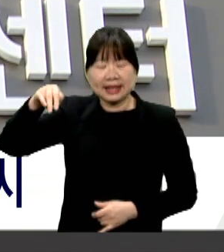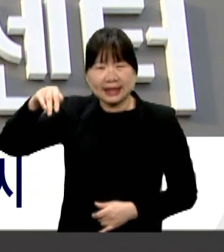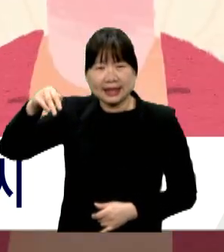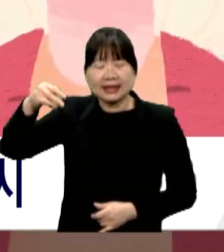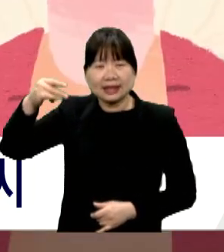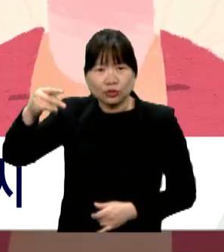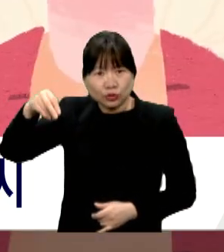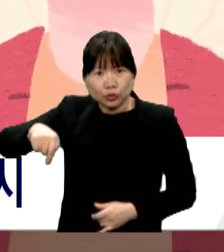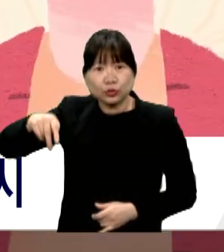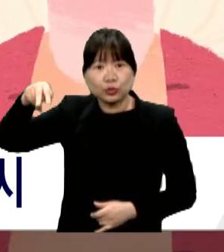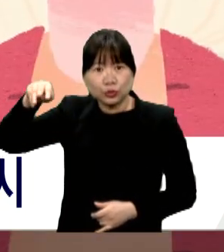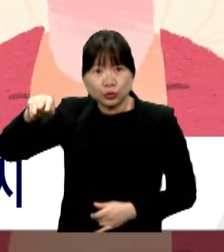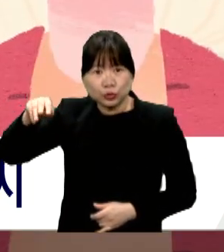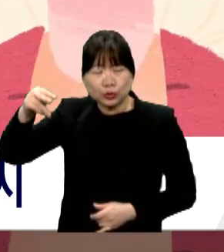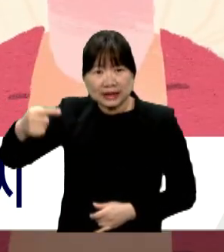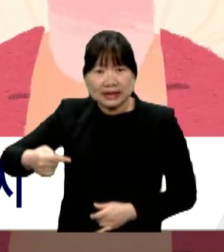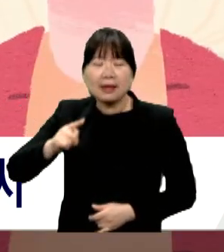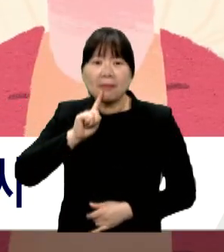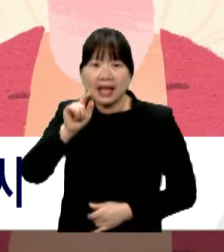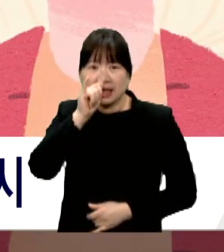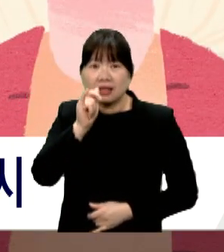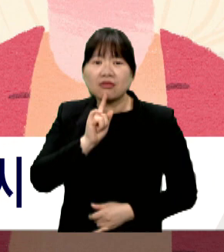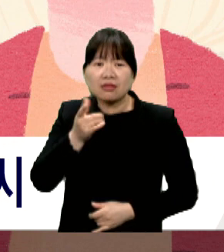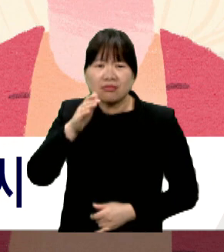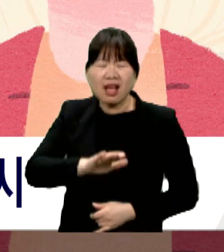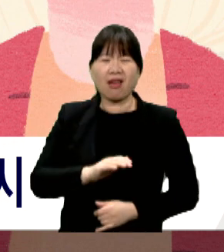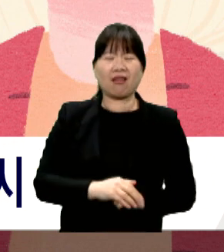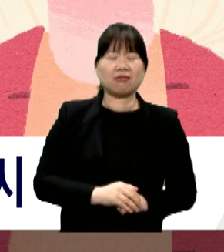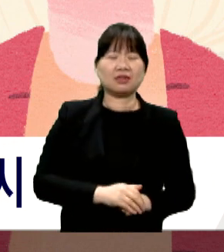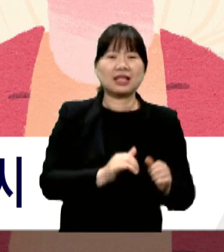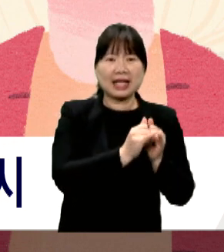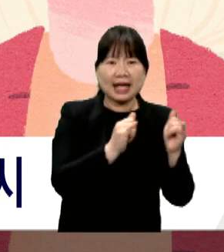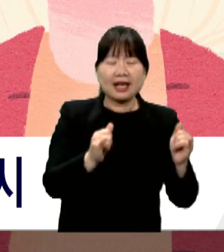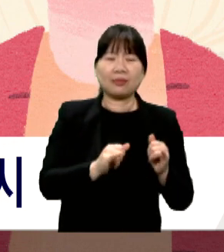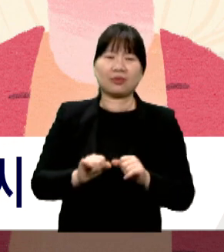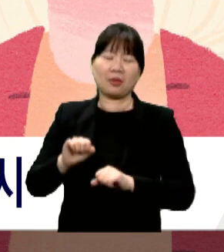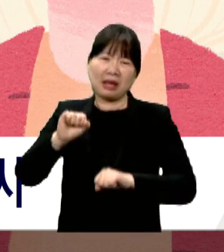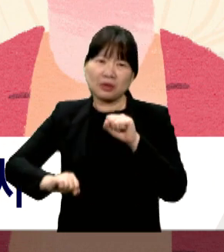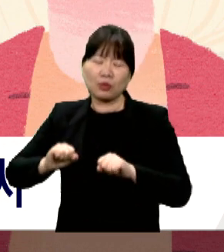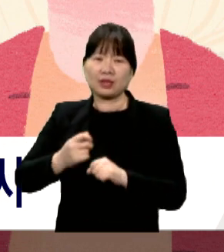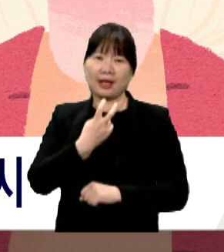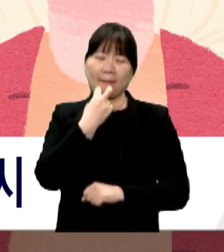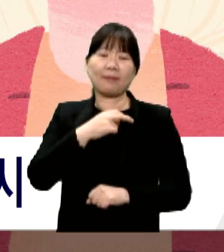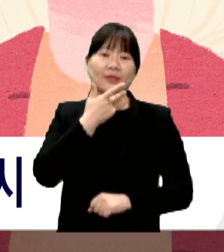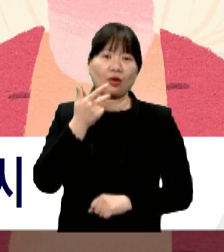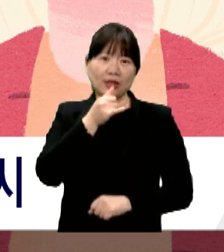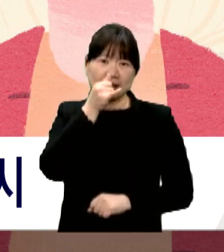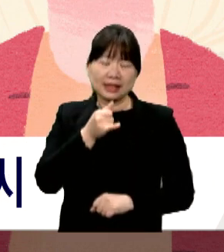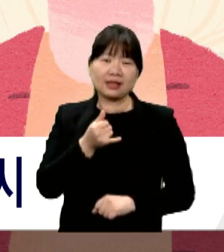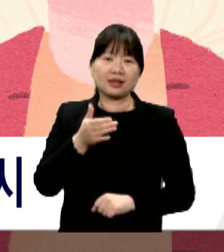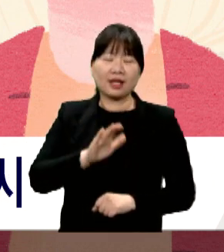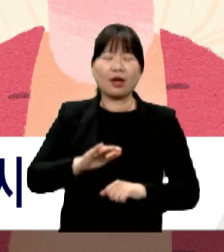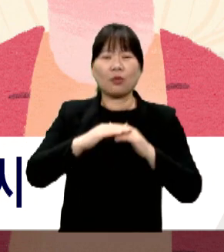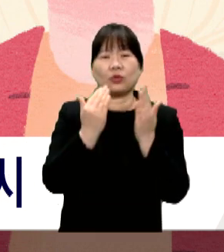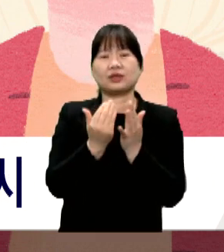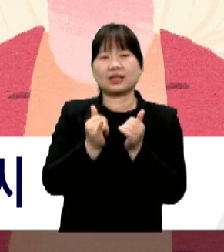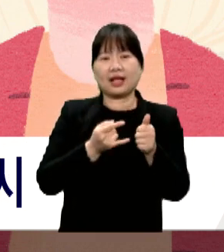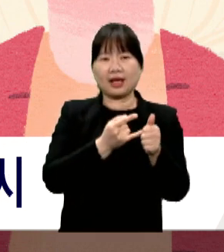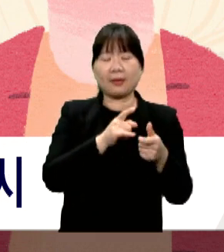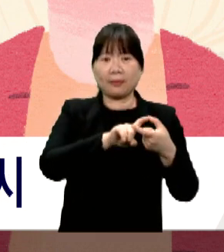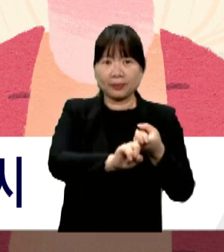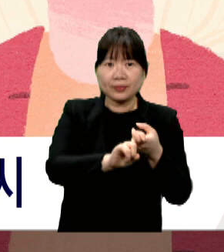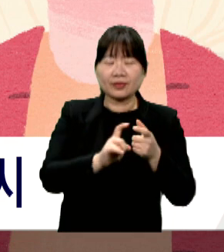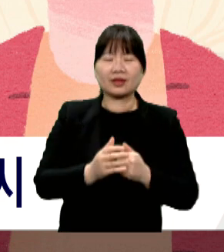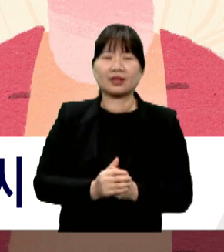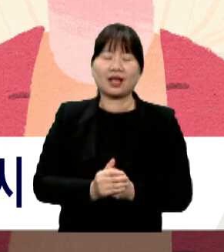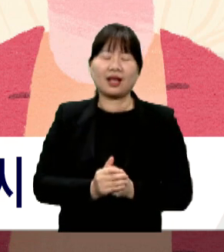있습니다. 휴머니튜드란 휴먼과 애티튜드의 합성어인데요. 치매 노인은 물론 케어가 필요한 모든 사람을 대상으로